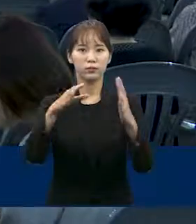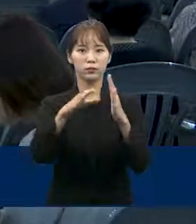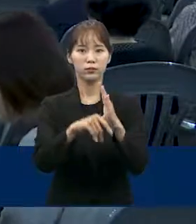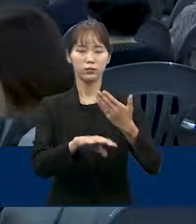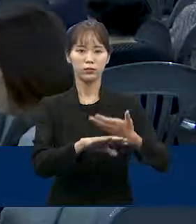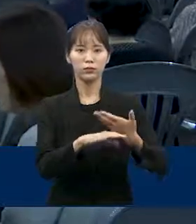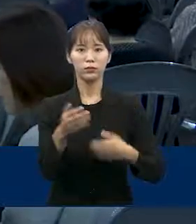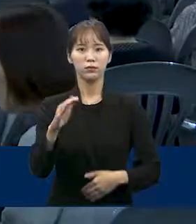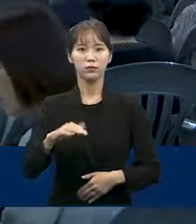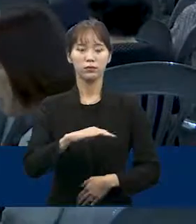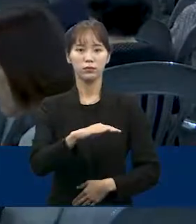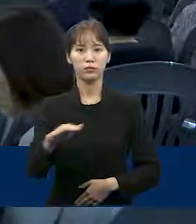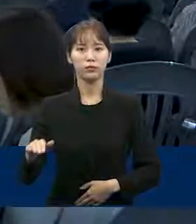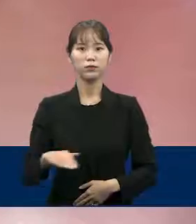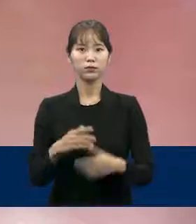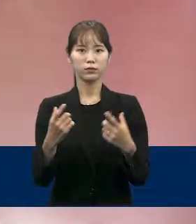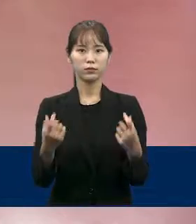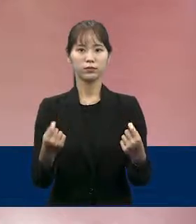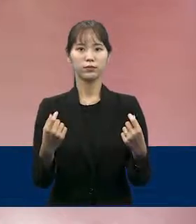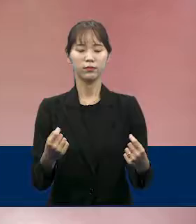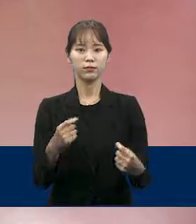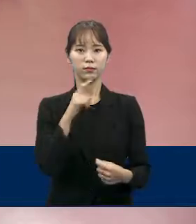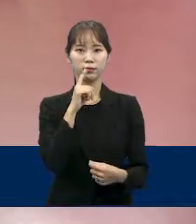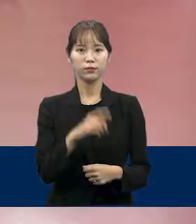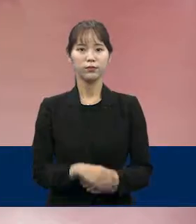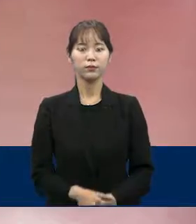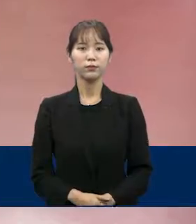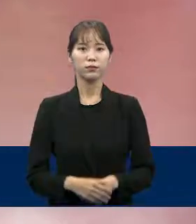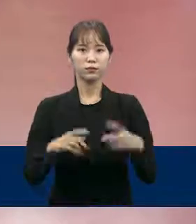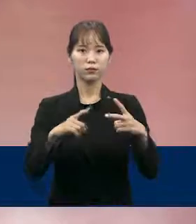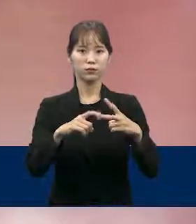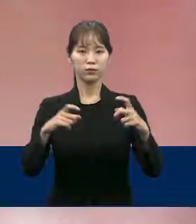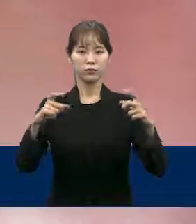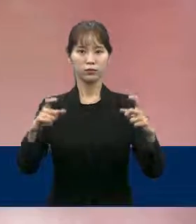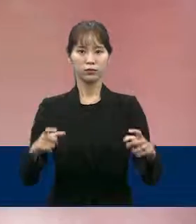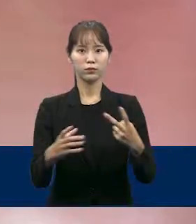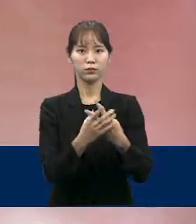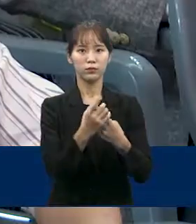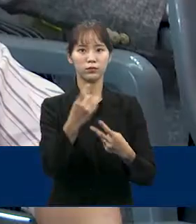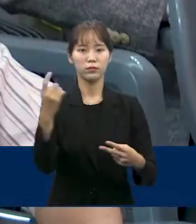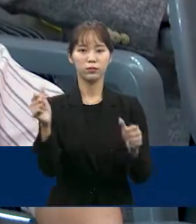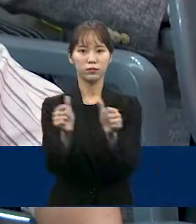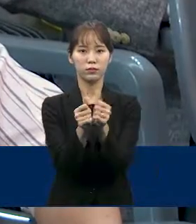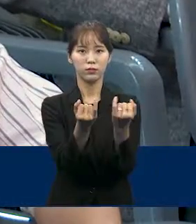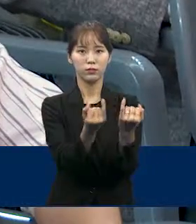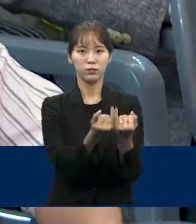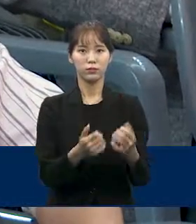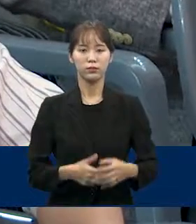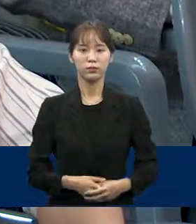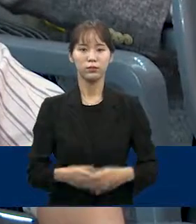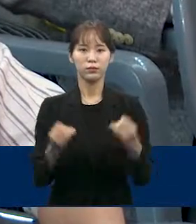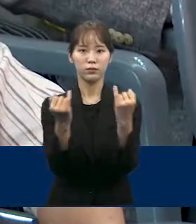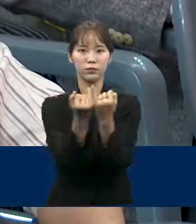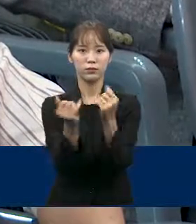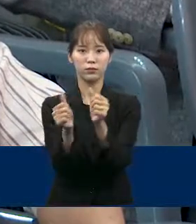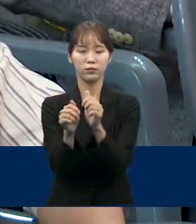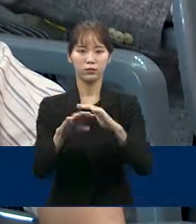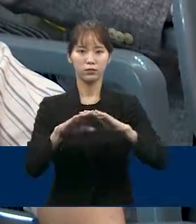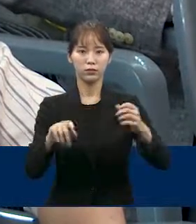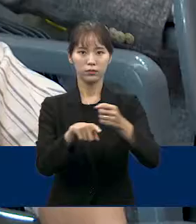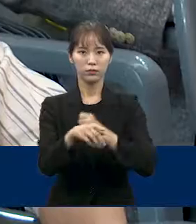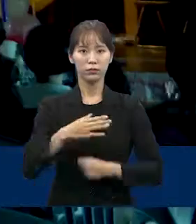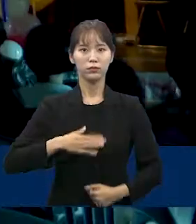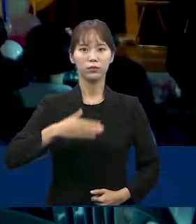다르지만 같은 우리 너와 내가 만드는 하나의 동균 후보 라는 주제로 양성 땅 등 주간에 의미를 알리고